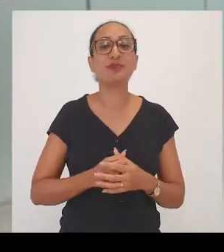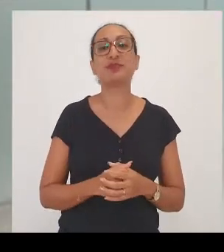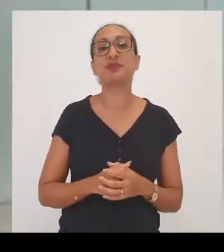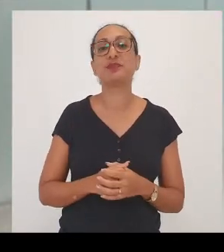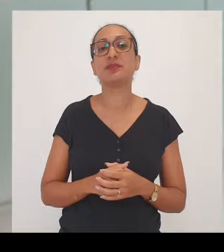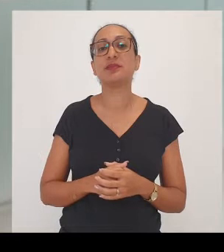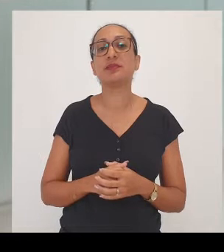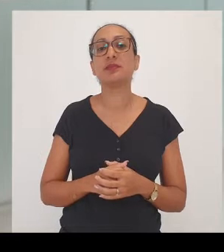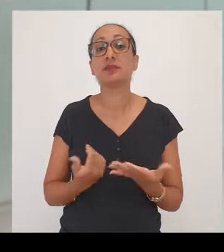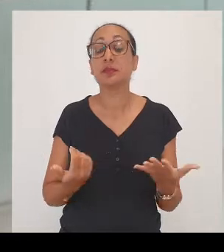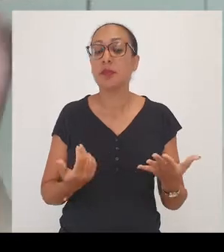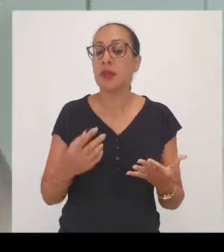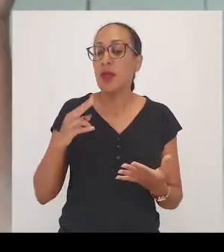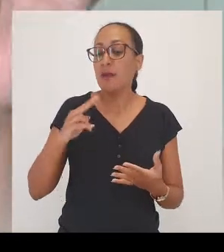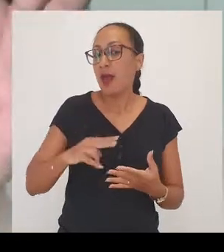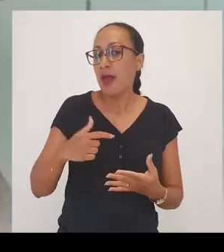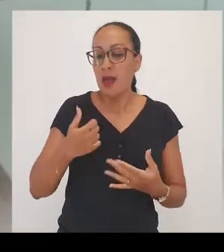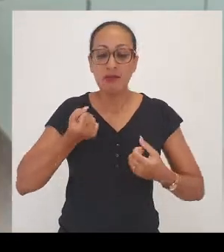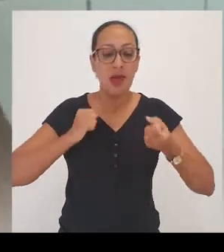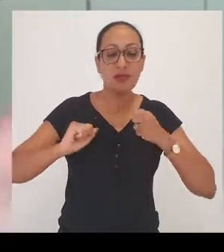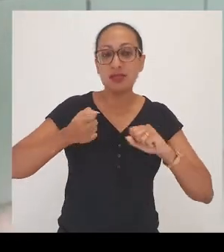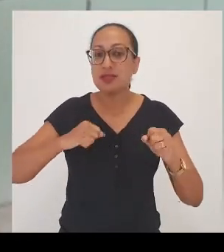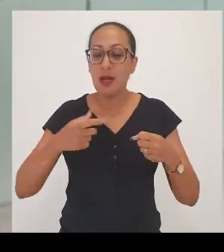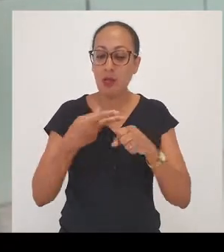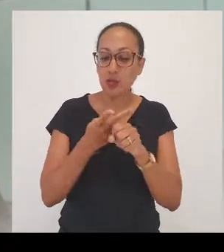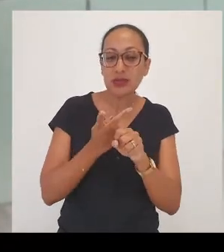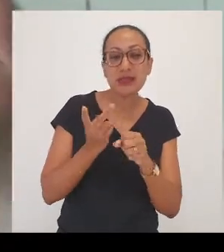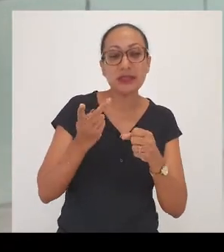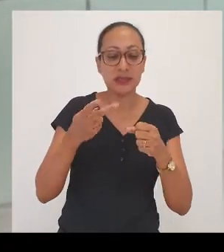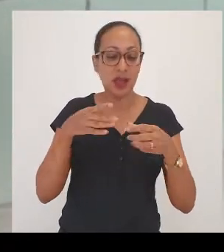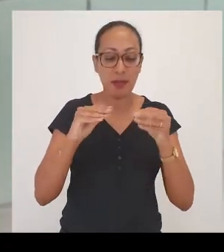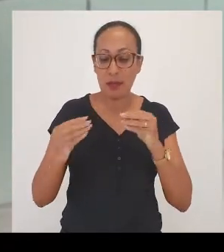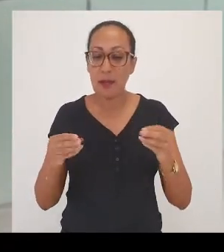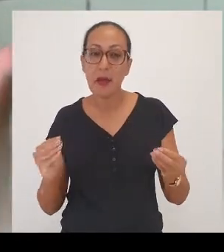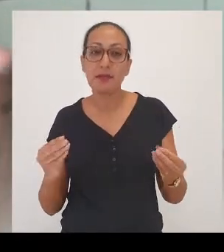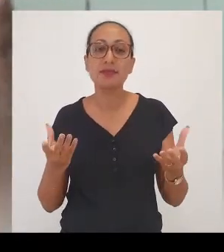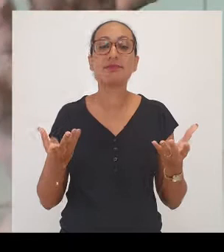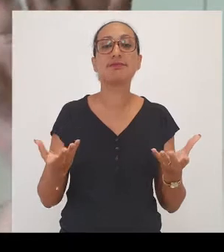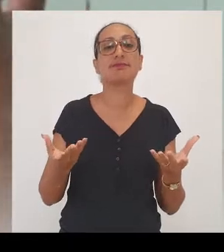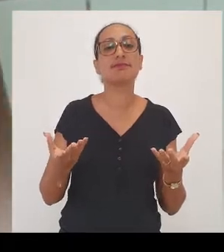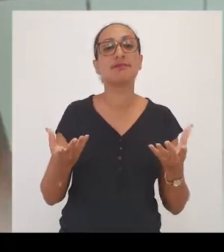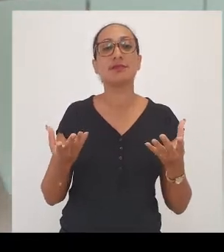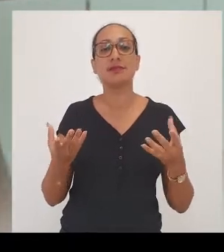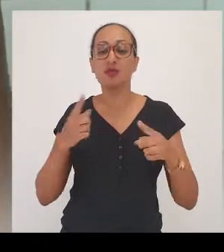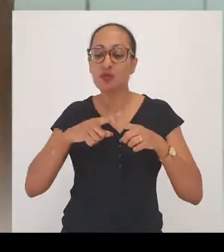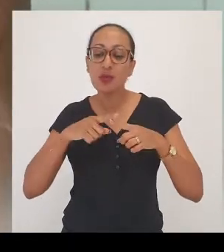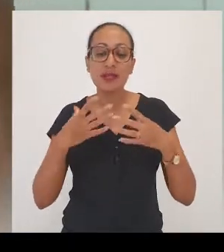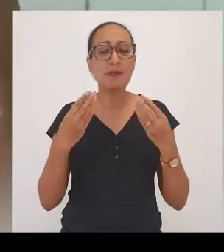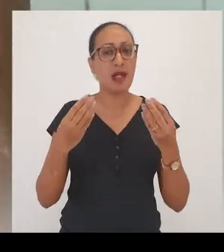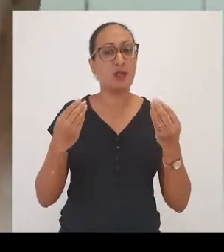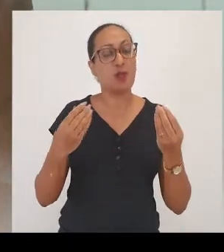j'aime beaucoup. En fait, de toute façon, moi, à la base, j'aime que ça bouge. J'aime manipuler les outils, j'aime tout ce qui